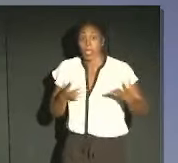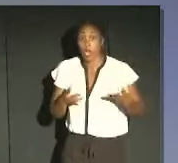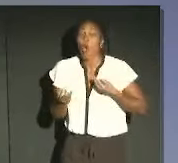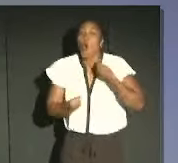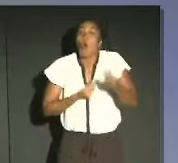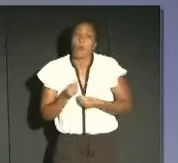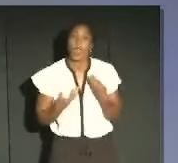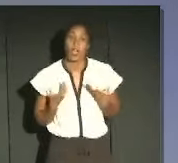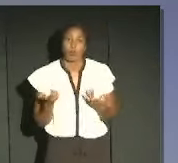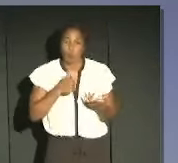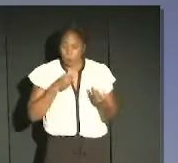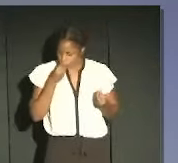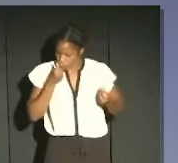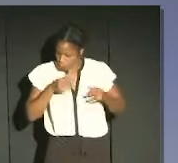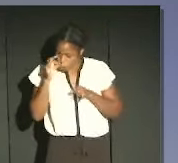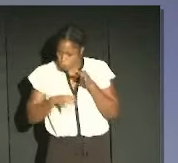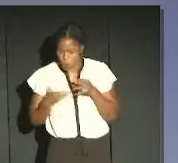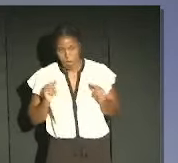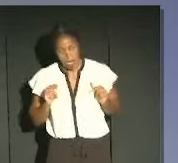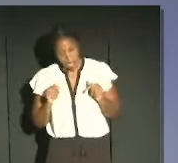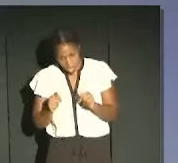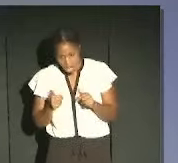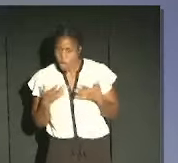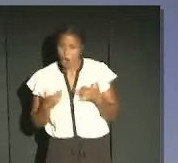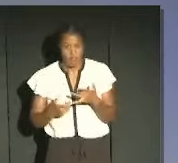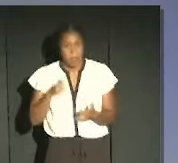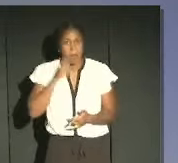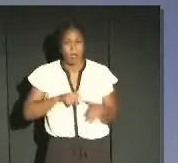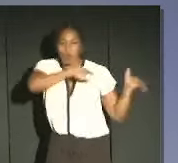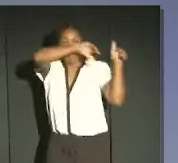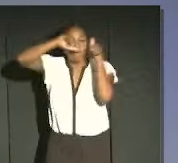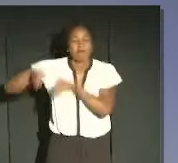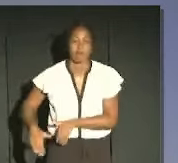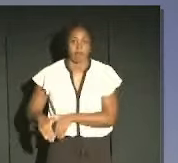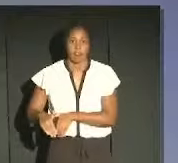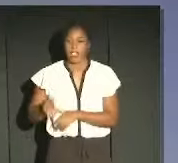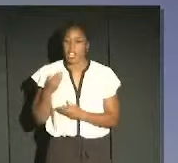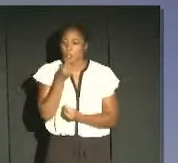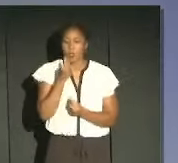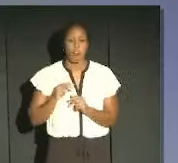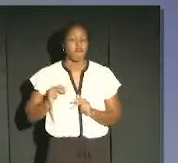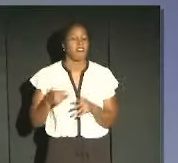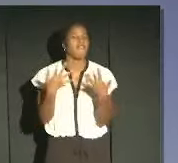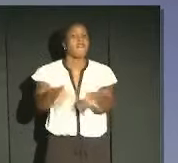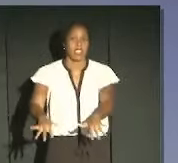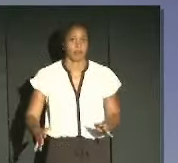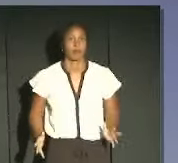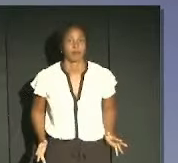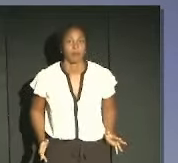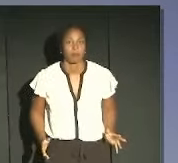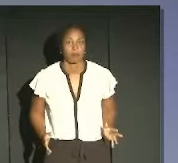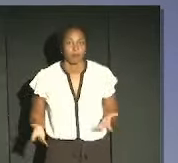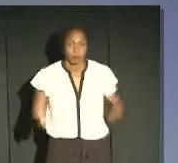celle qui va prendre le pouvoir après Macron parce que ses jours sont comptés d'ors et déjà à partir